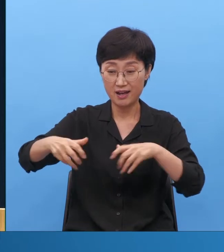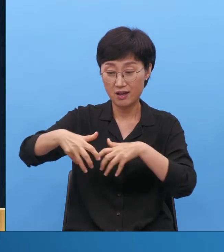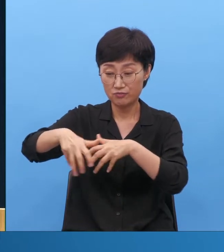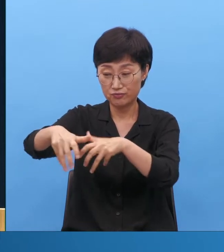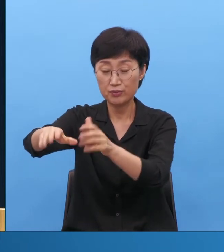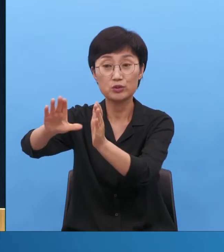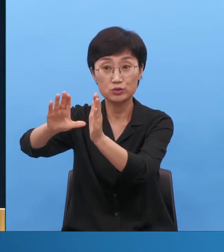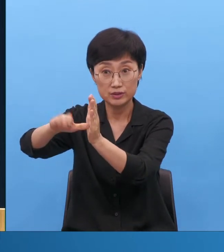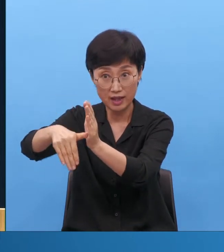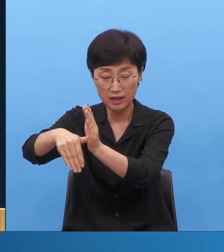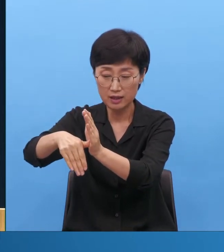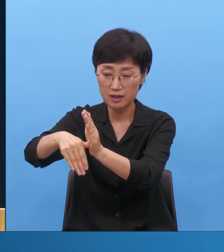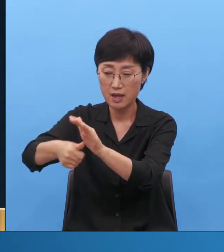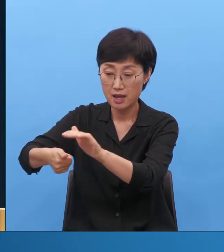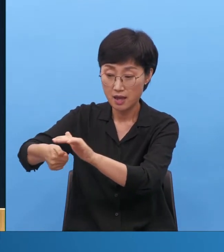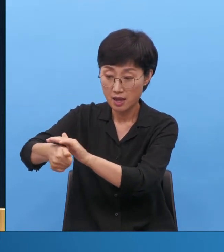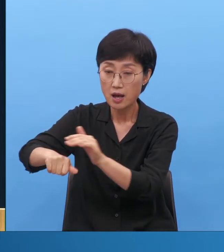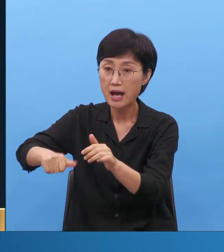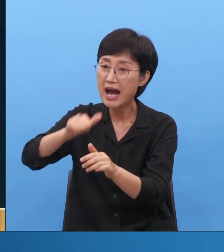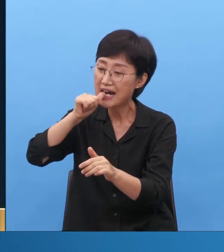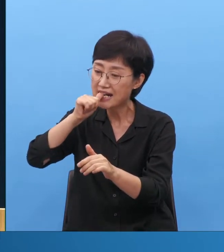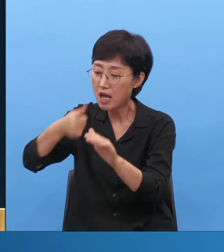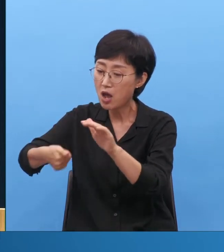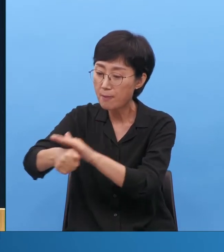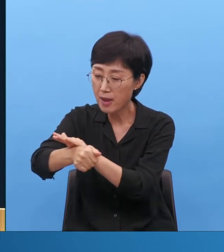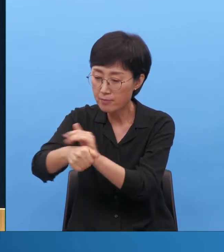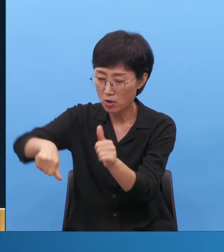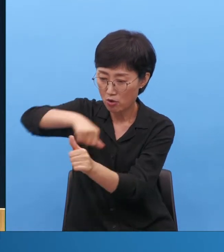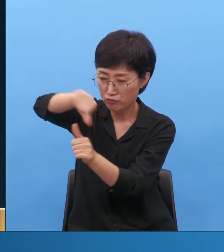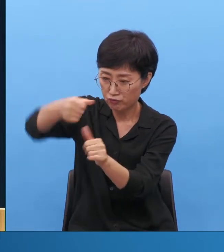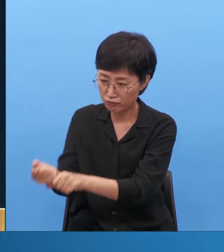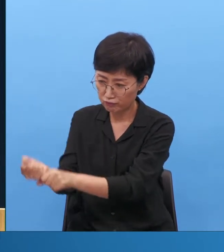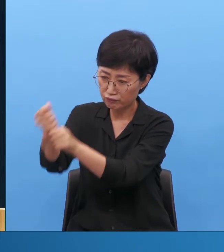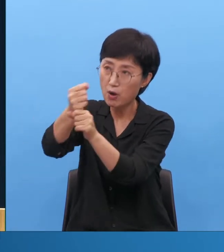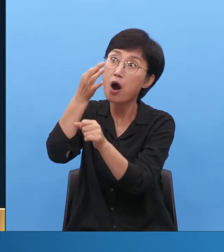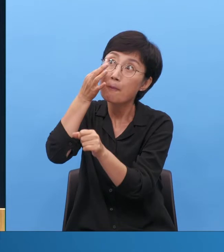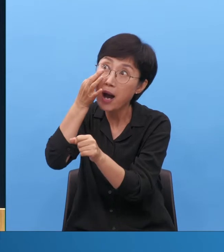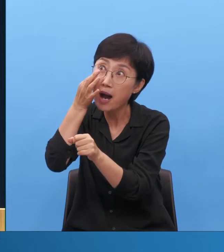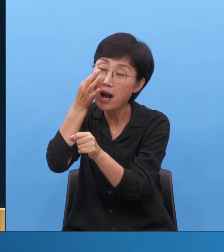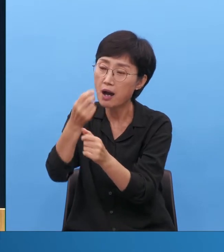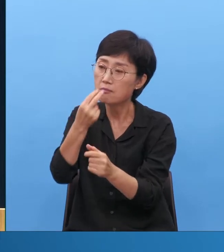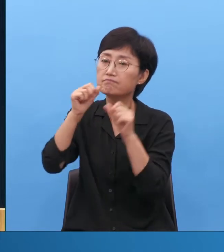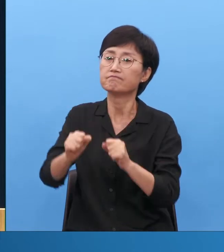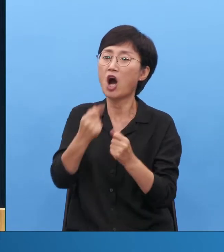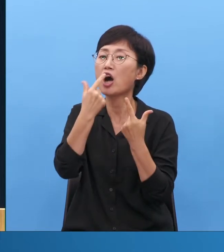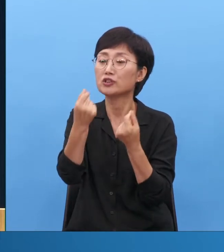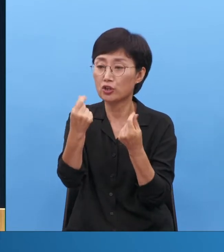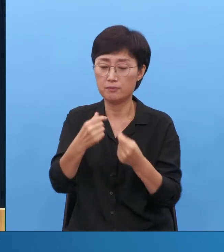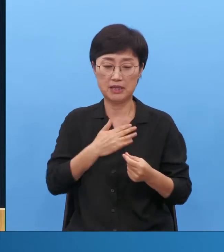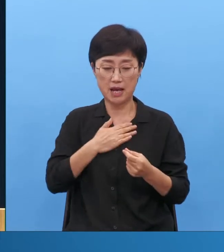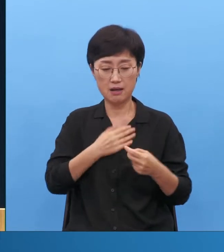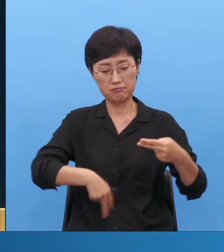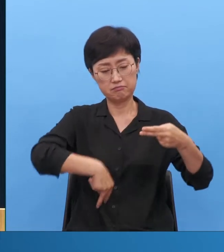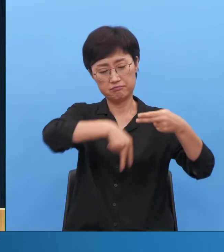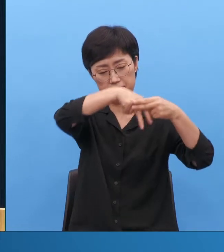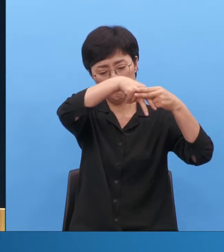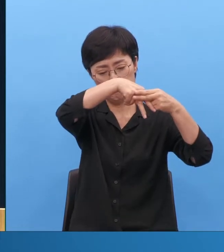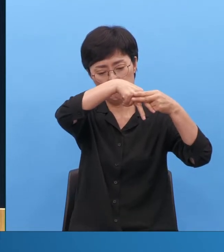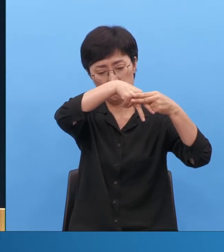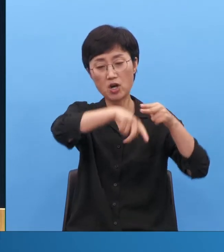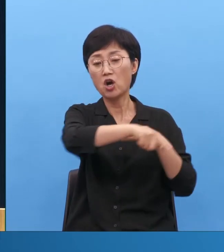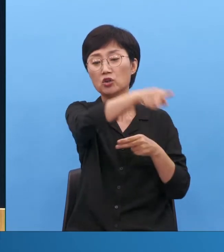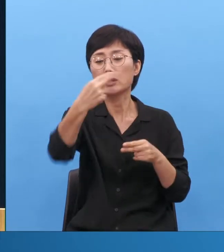그렇게 들려야 하리라. What does that mean? You remember in the wilderness, people were bitten by the snake. When with that poison was spreading throughout the body, we see that Moses lifted up this